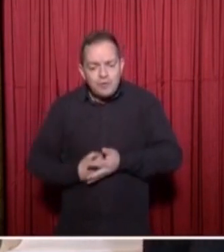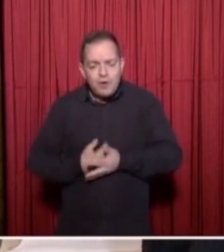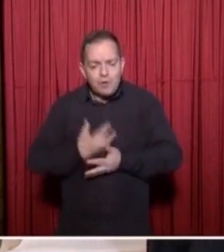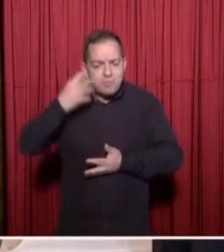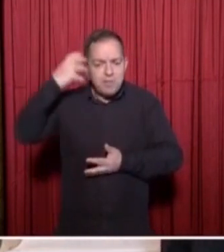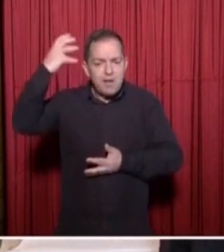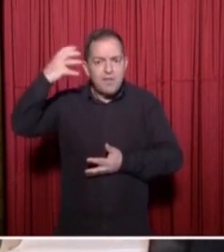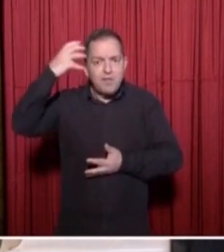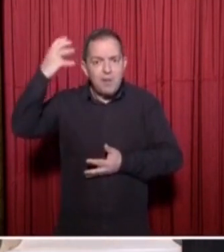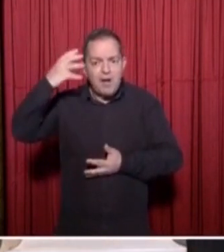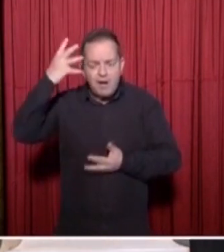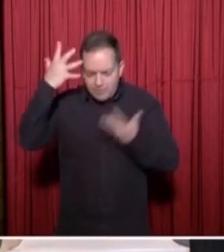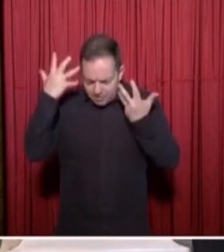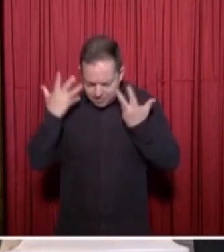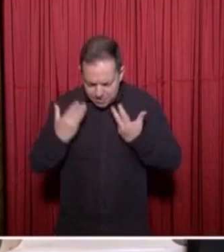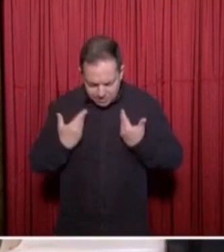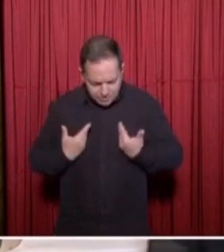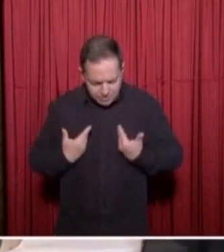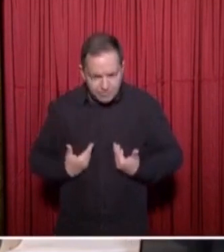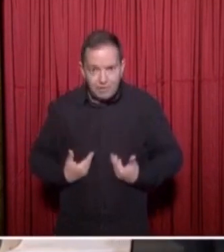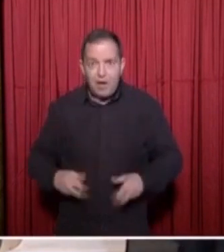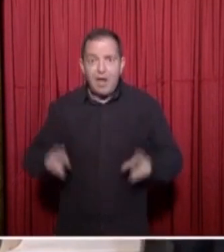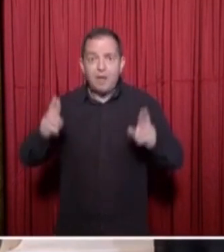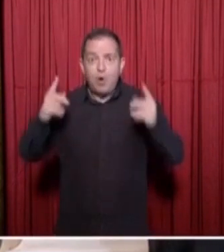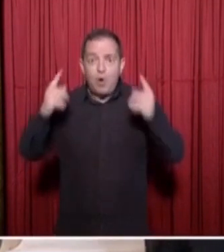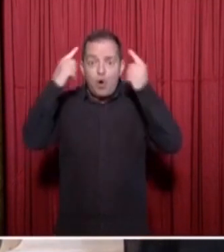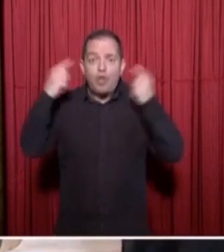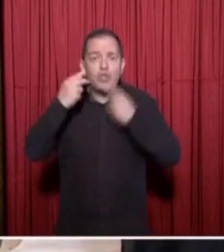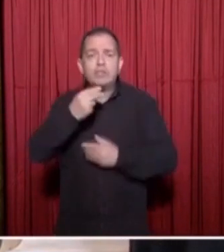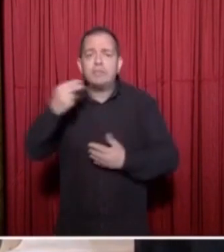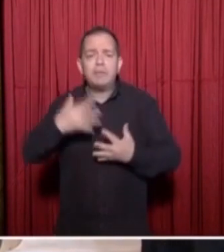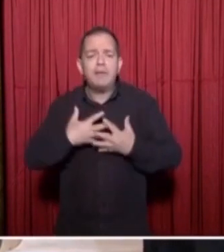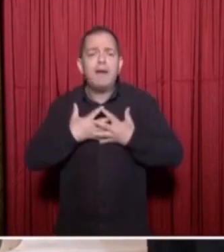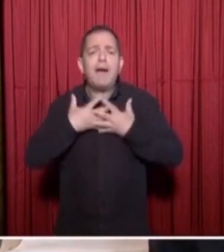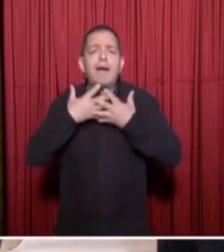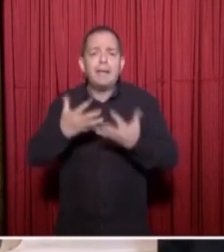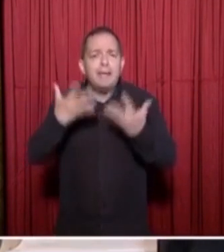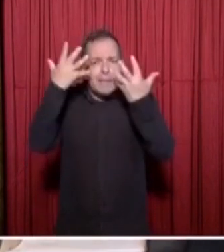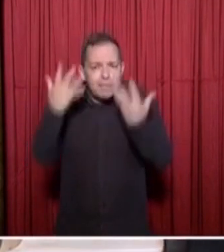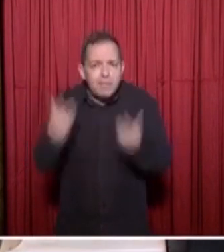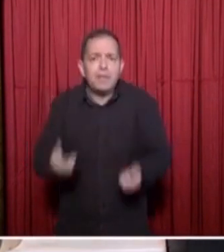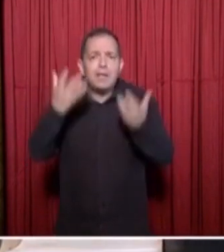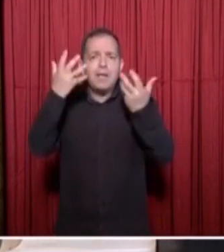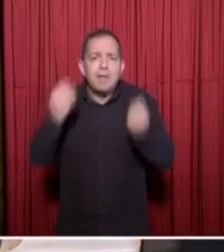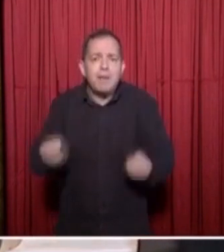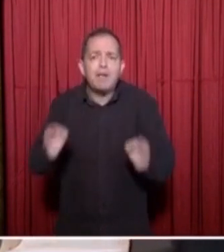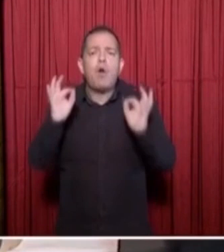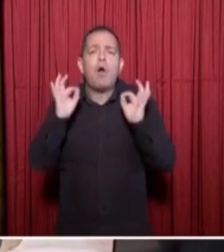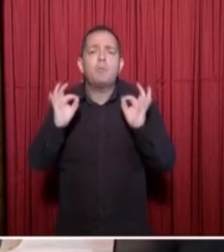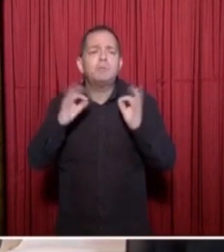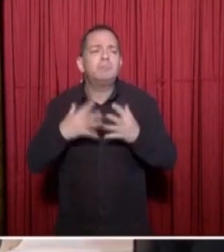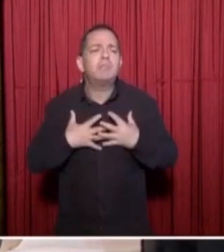πνευματικά, οντολογικά, υπαρξιακά. Ο Θεός, αδελφοί, αγάπη εστί, δηλαδή υπάρχει ως αγάπη.